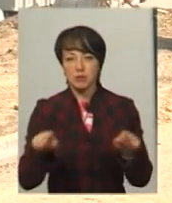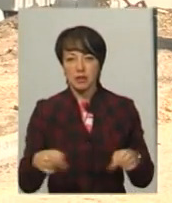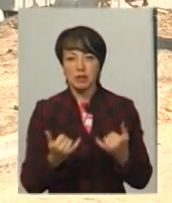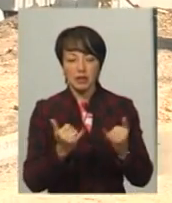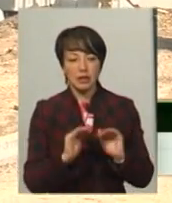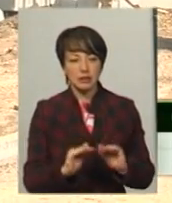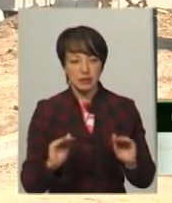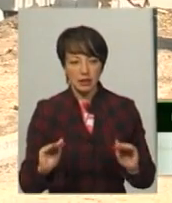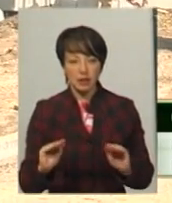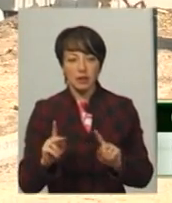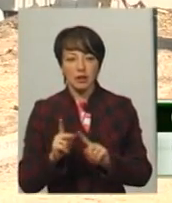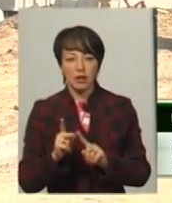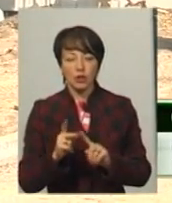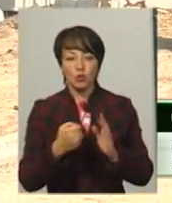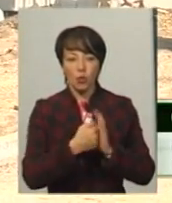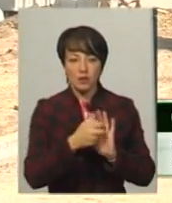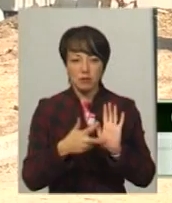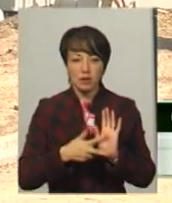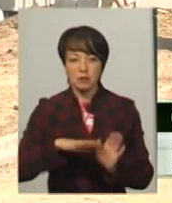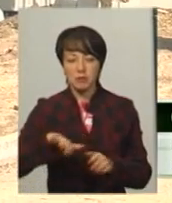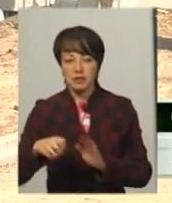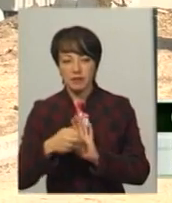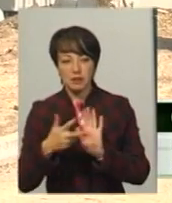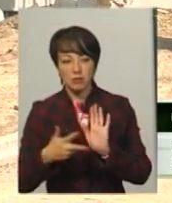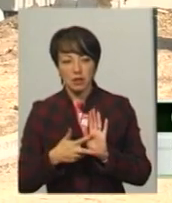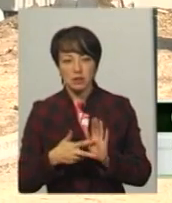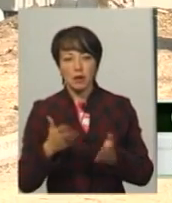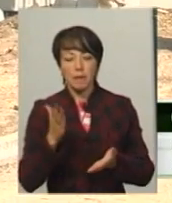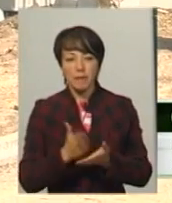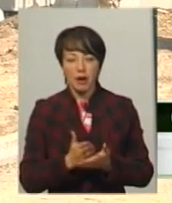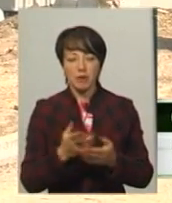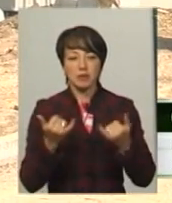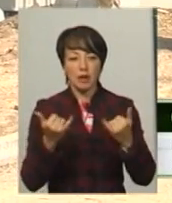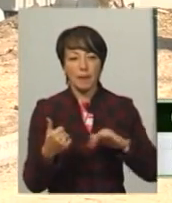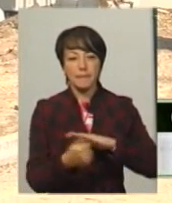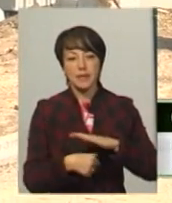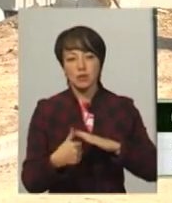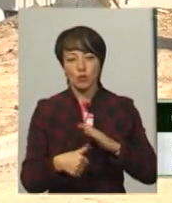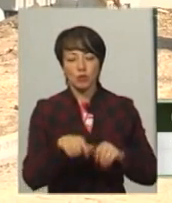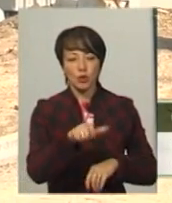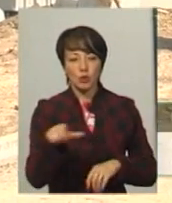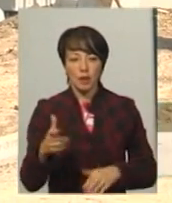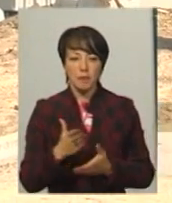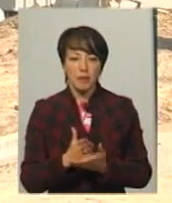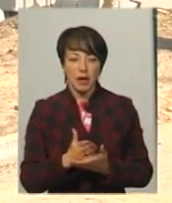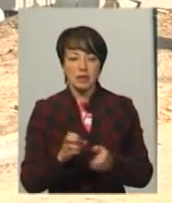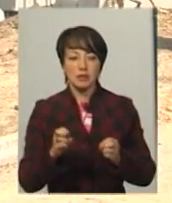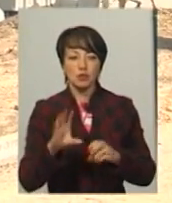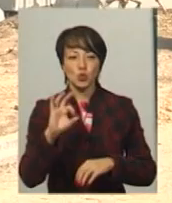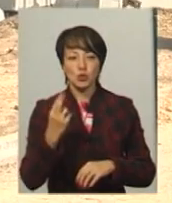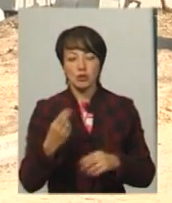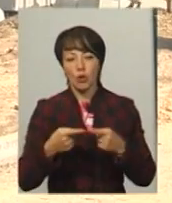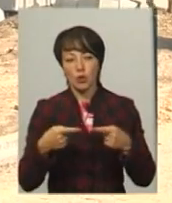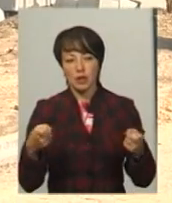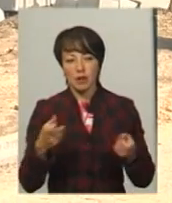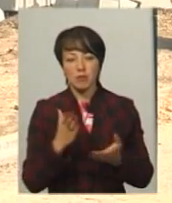дітей до 18, після 18 років. Ми маємо для бездомних, безпритульних, ми маємо соціальний готель, ми маємо